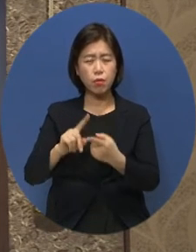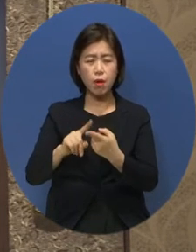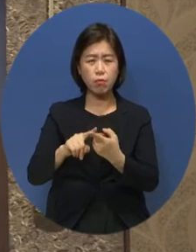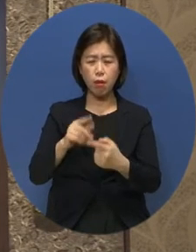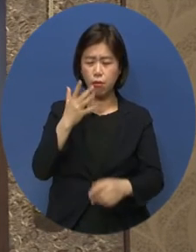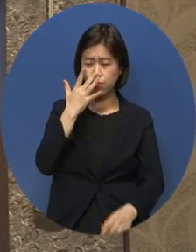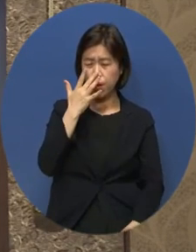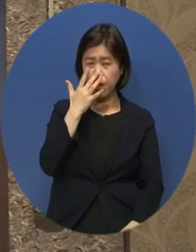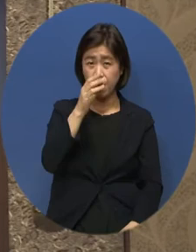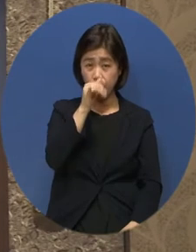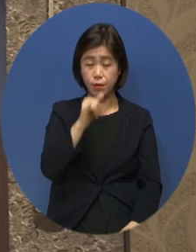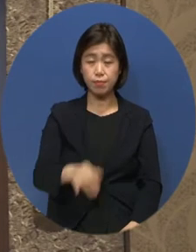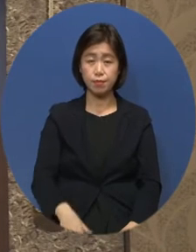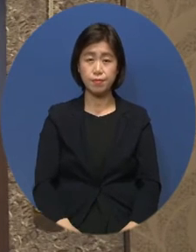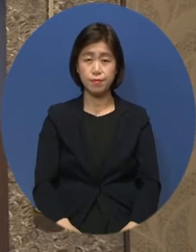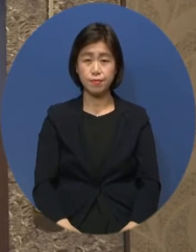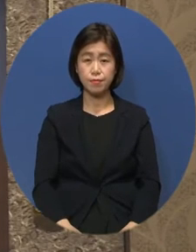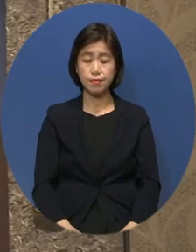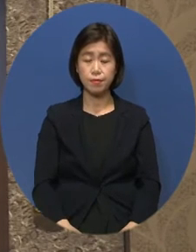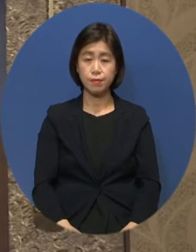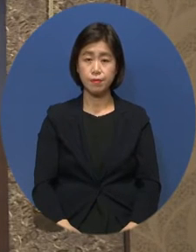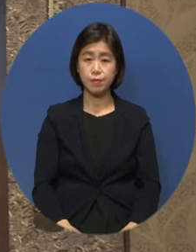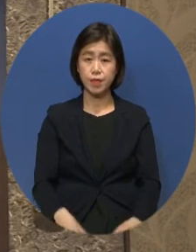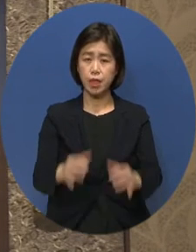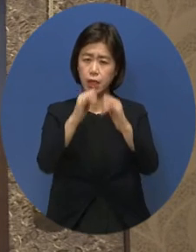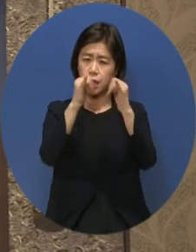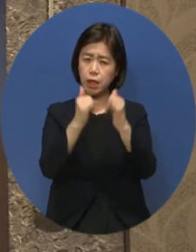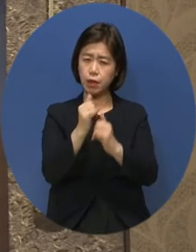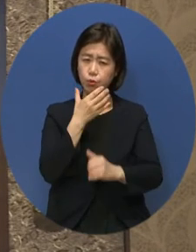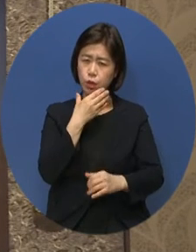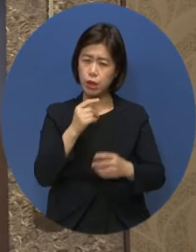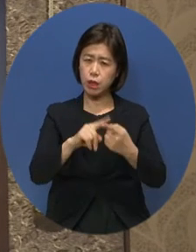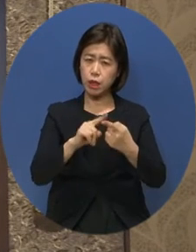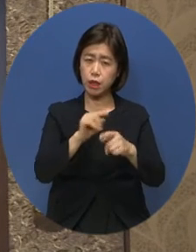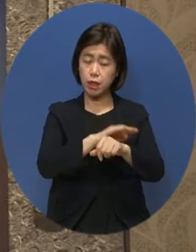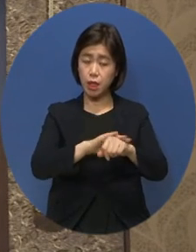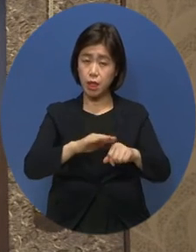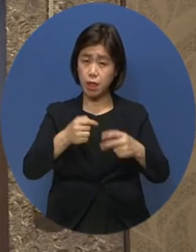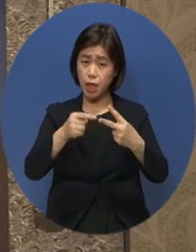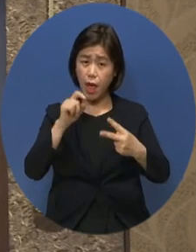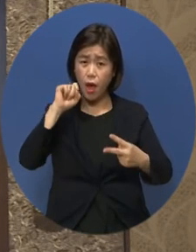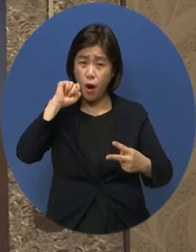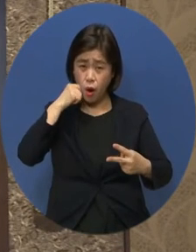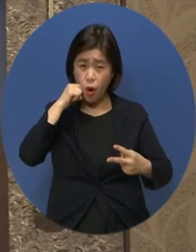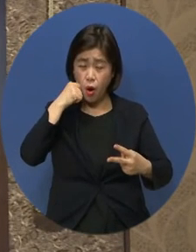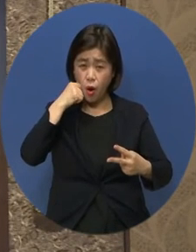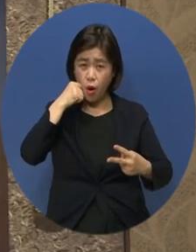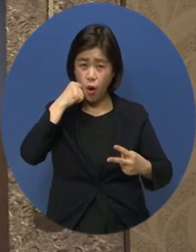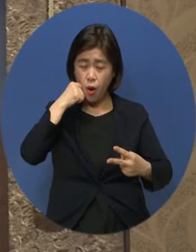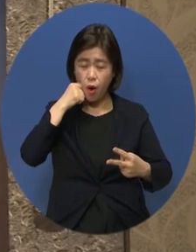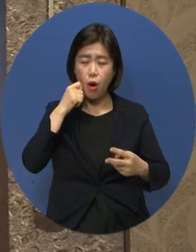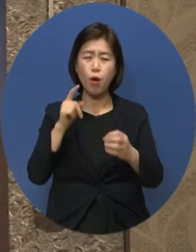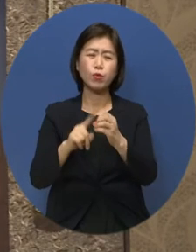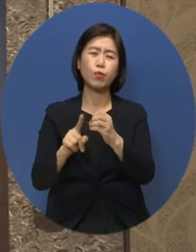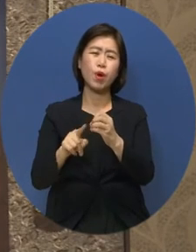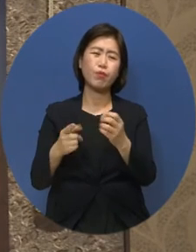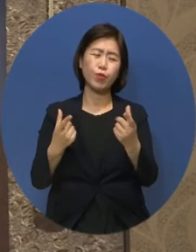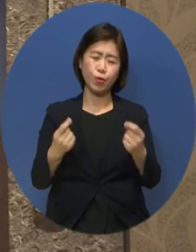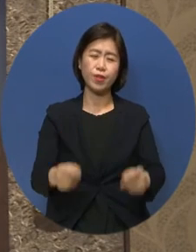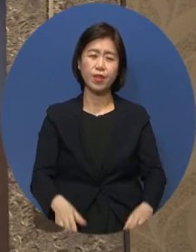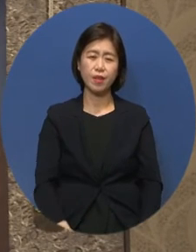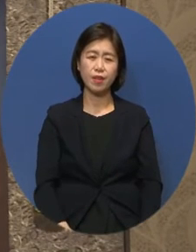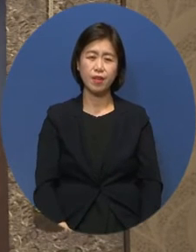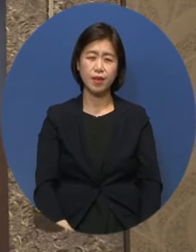마찬가지였습니다 현대적 의미의 사회 복지에 대해서 제도로 이해되기 어려운 시절에 제가 뚜벅뚜벅 찾아가서